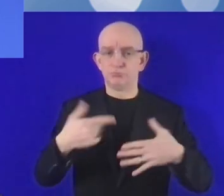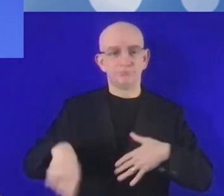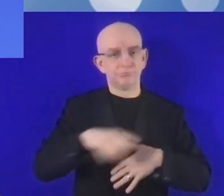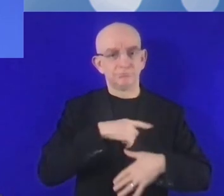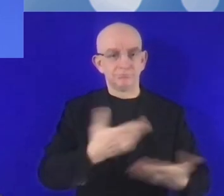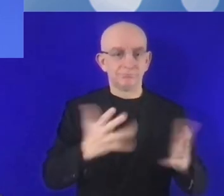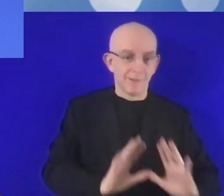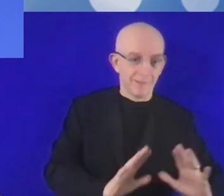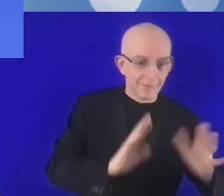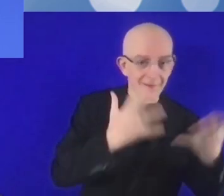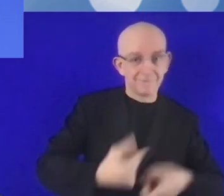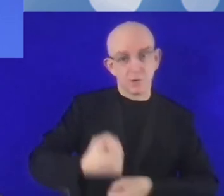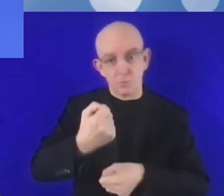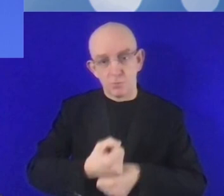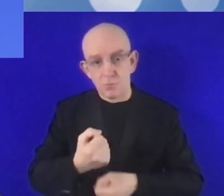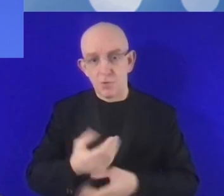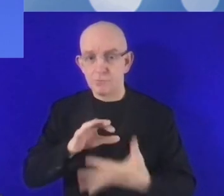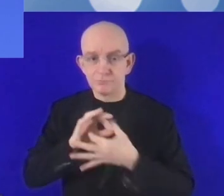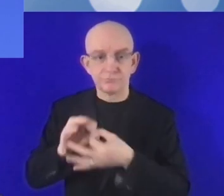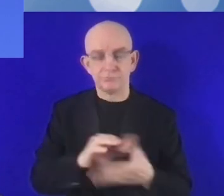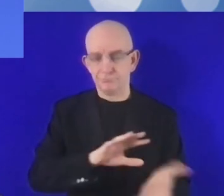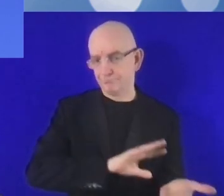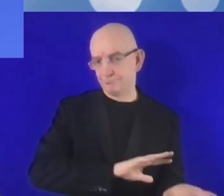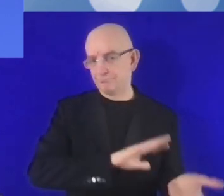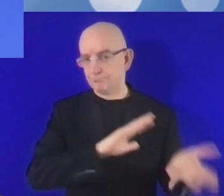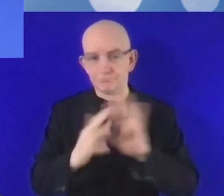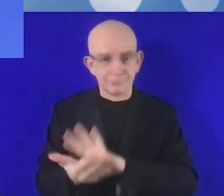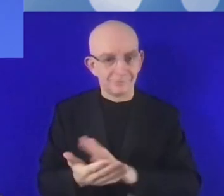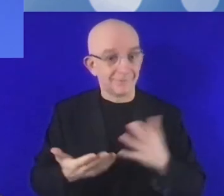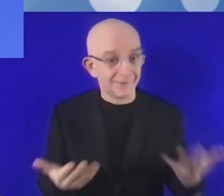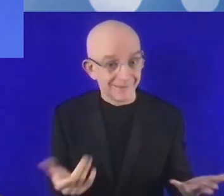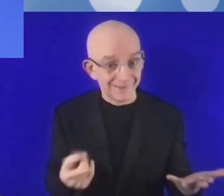工作、我们生活、我们社交，